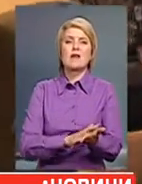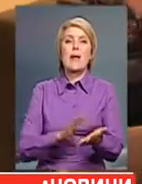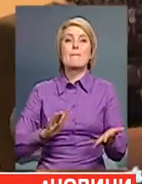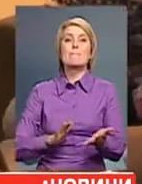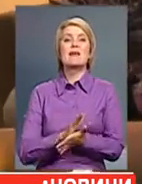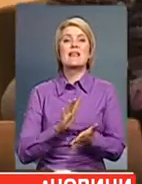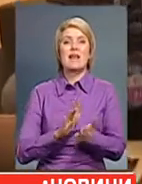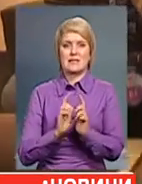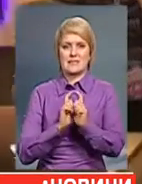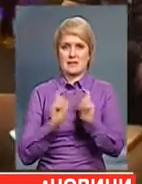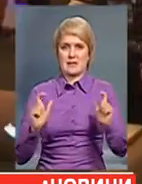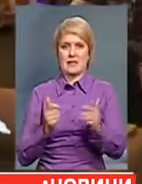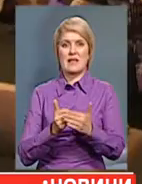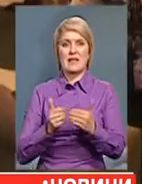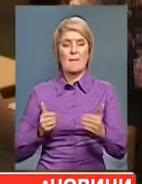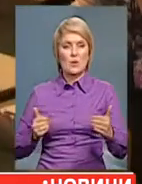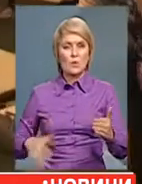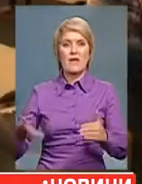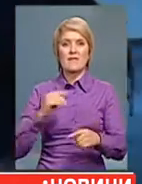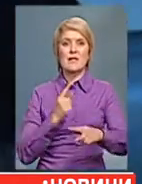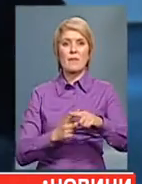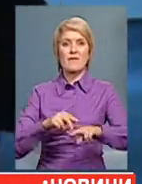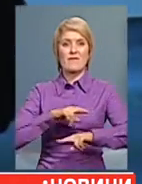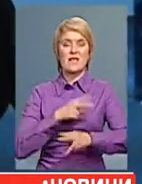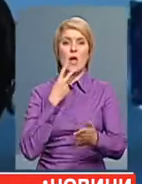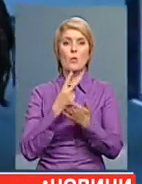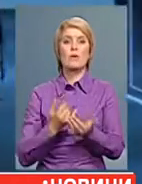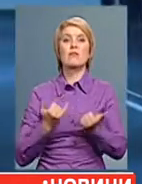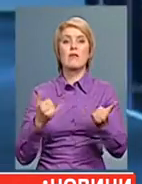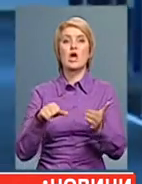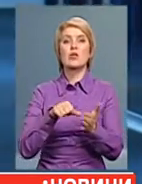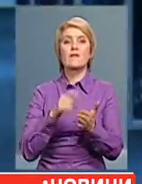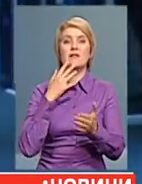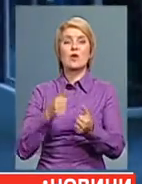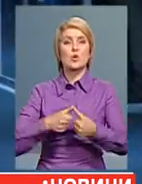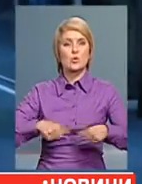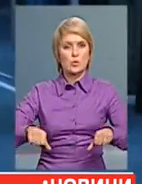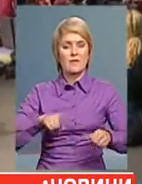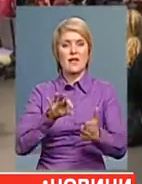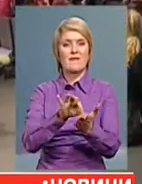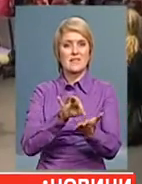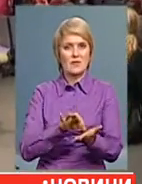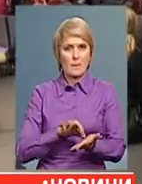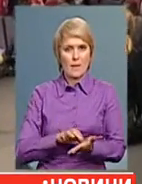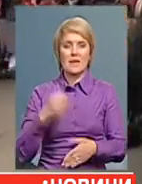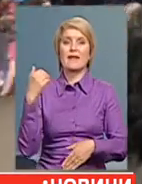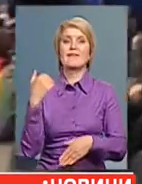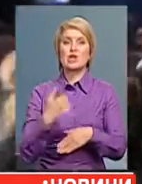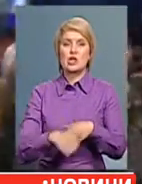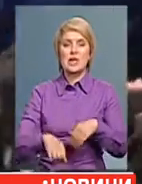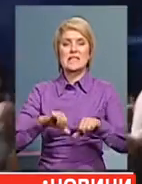прес-центрі. Напередодні весь півфінал транслювали для членів національного журі, судді виставили свої бали і вже